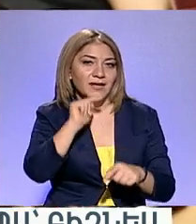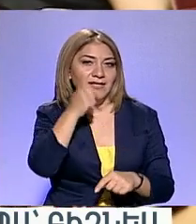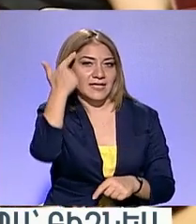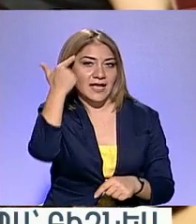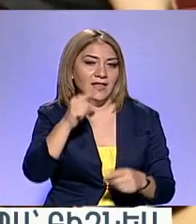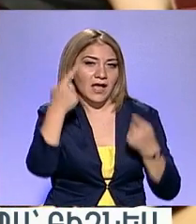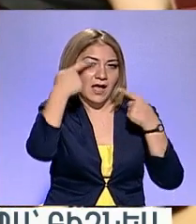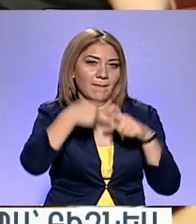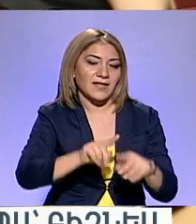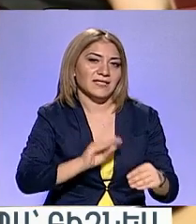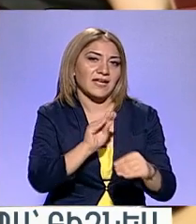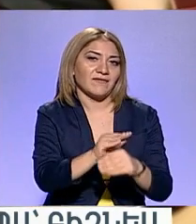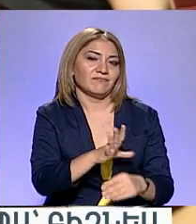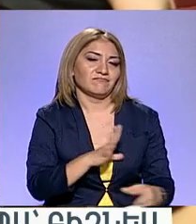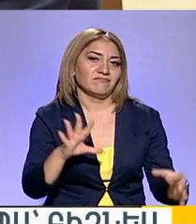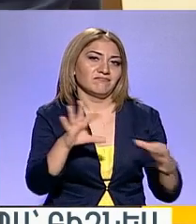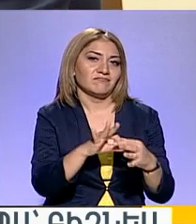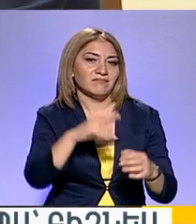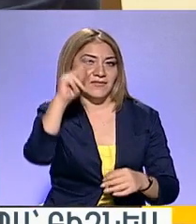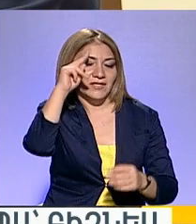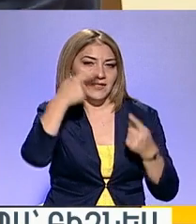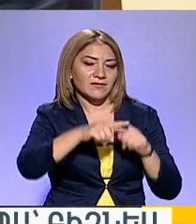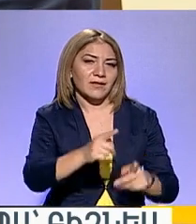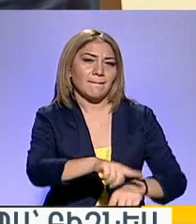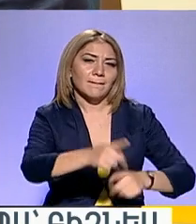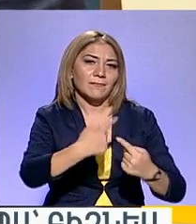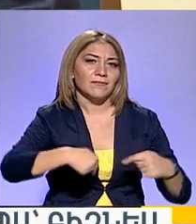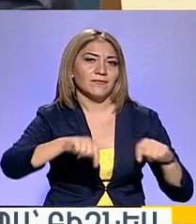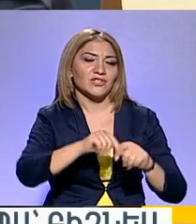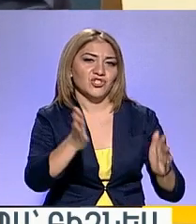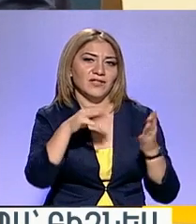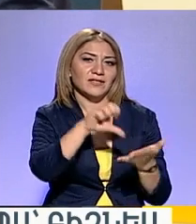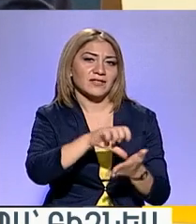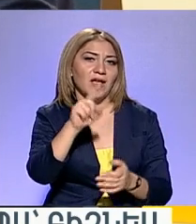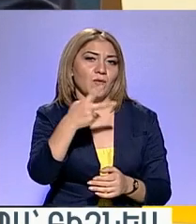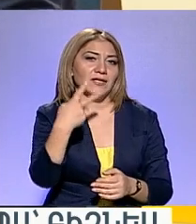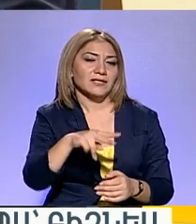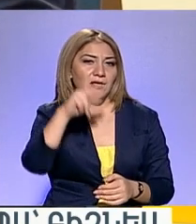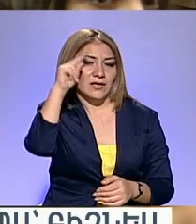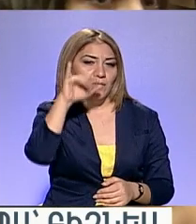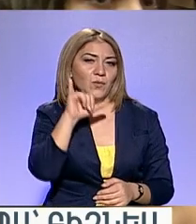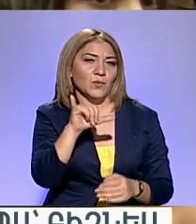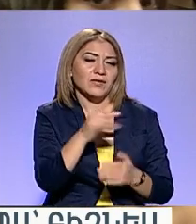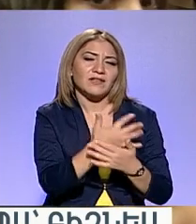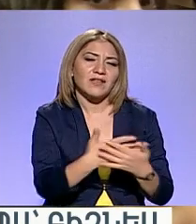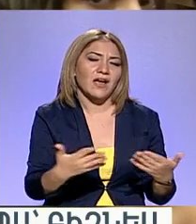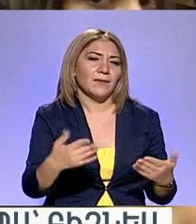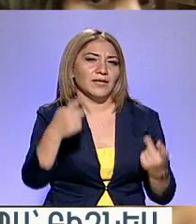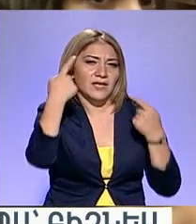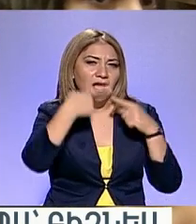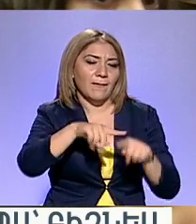տնտեսագիտական համալսարանները։ Մասնակիցները, սակայն, բուհական ավելի լայն շրջանակներ են ընդգրկում 120 ուսանող տարբեր ուսումնական